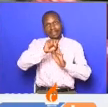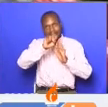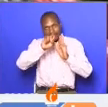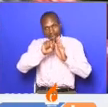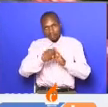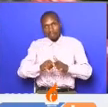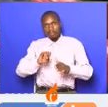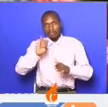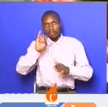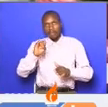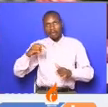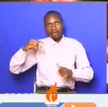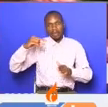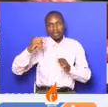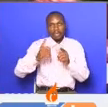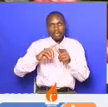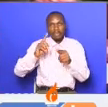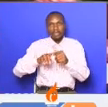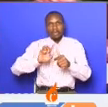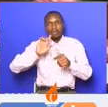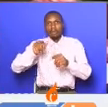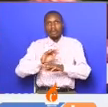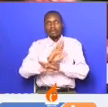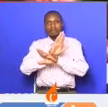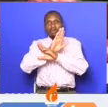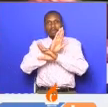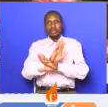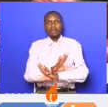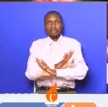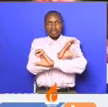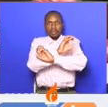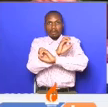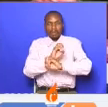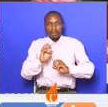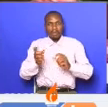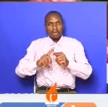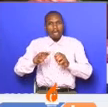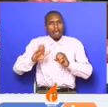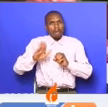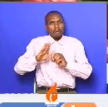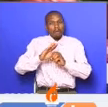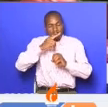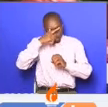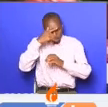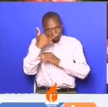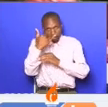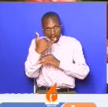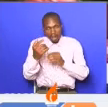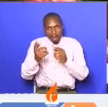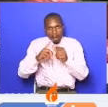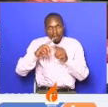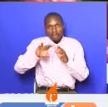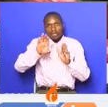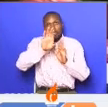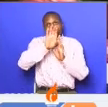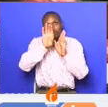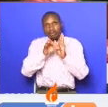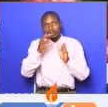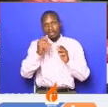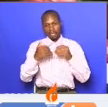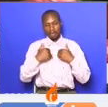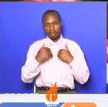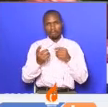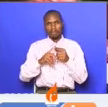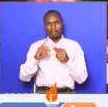IG must protect our president to the hilt. Because you know the kind of a constitution we have.